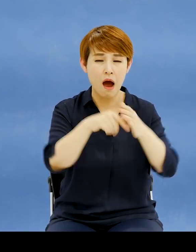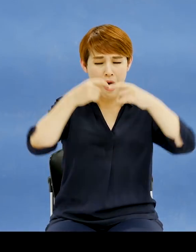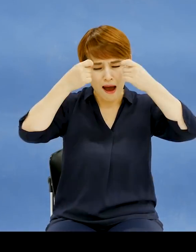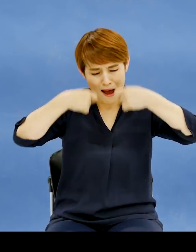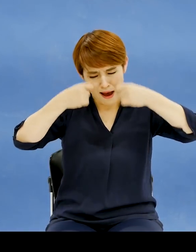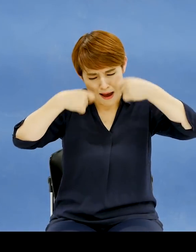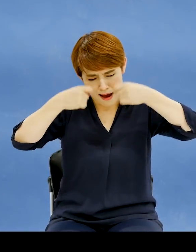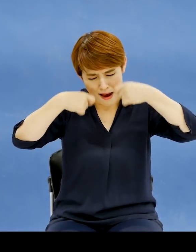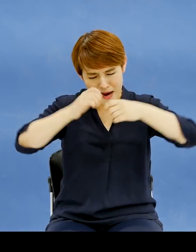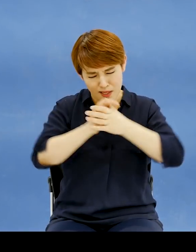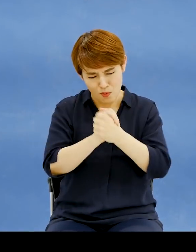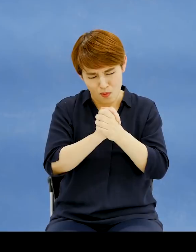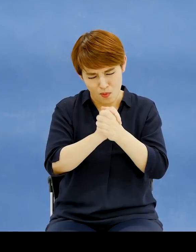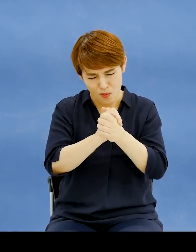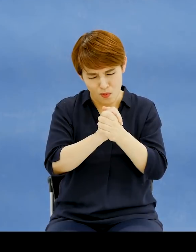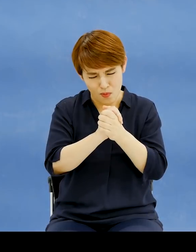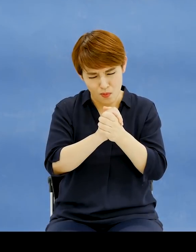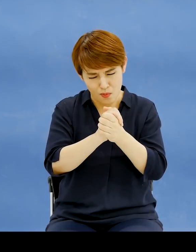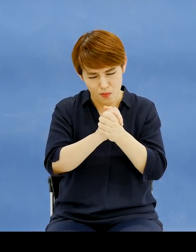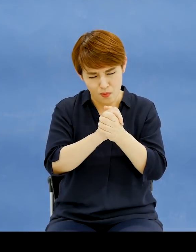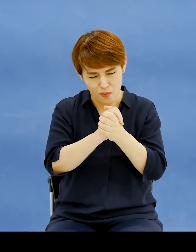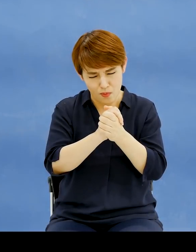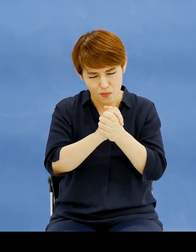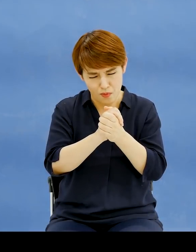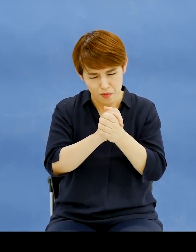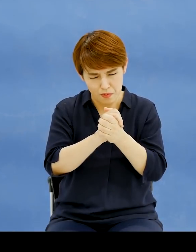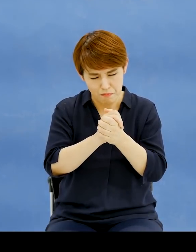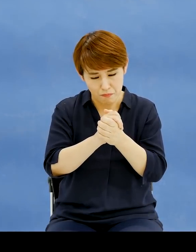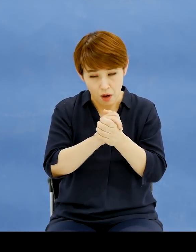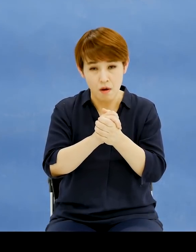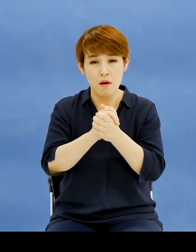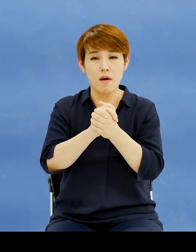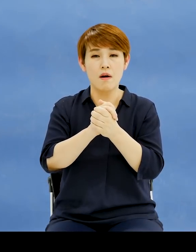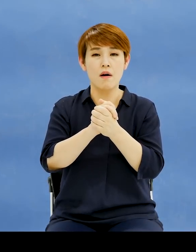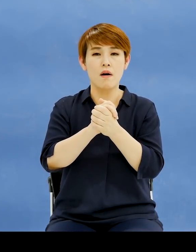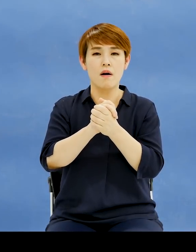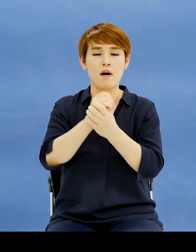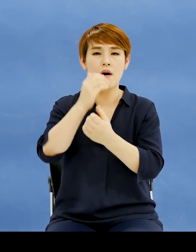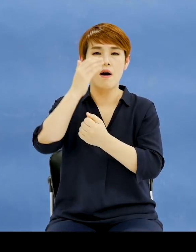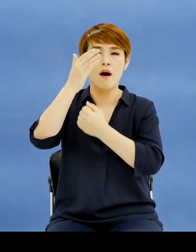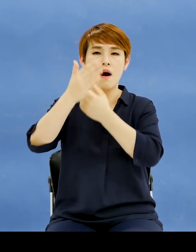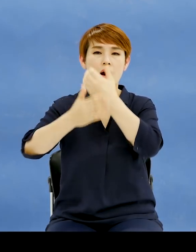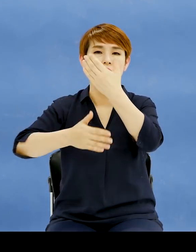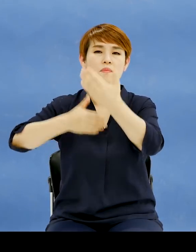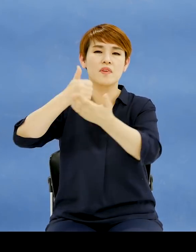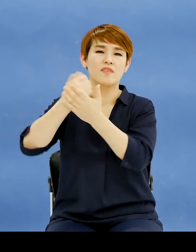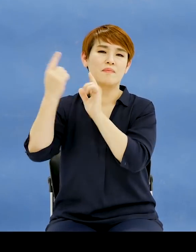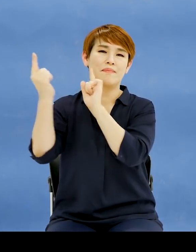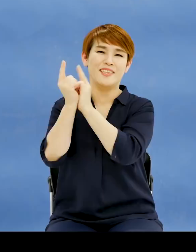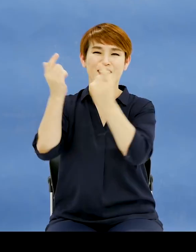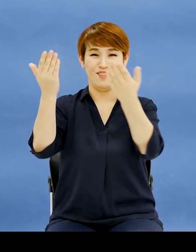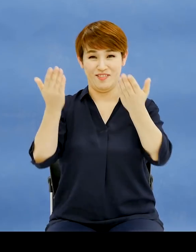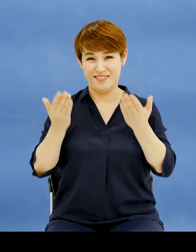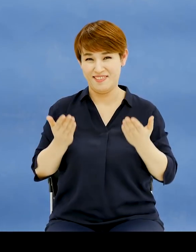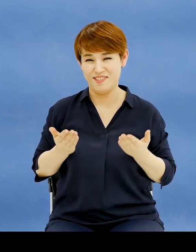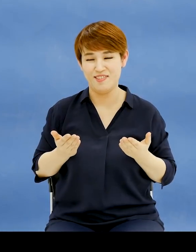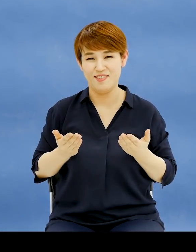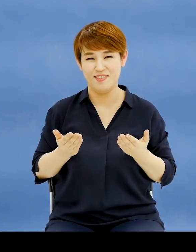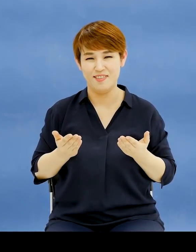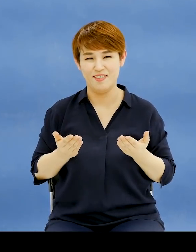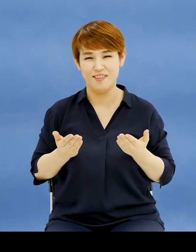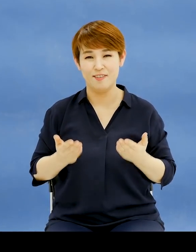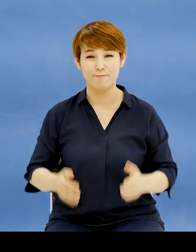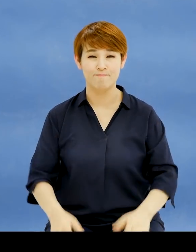정말 엄청 펑펑 울면서 그날도 기도하고 있었는데 성령 하나님께서 저를 정말 강력하게 인격적으로